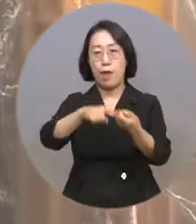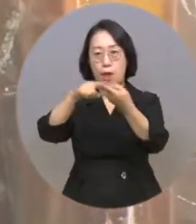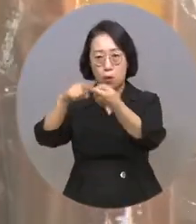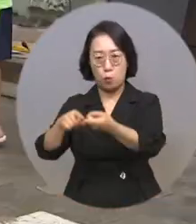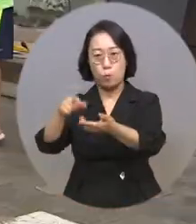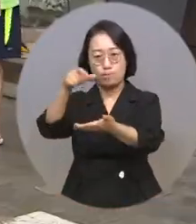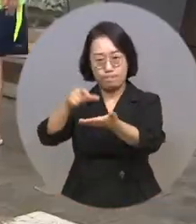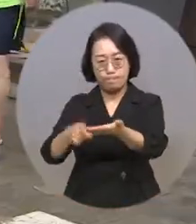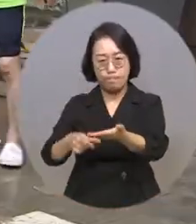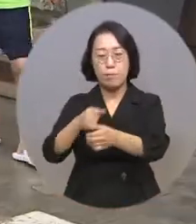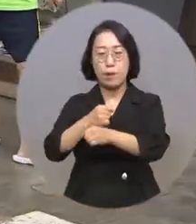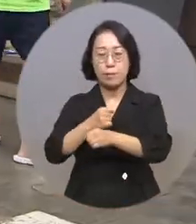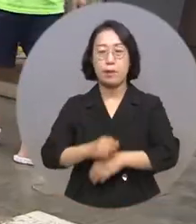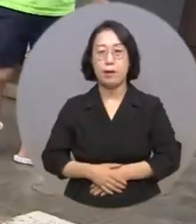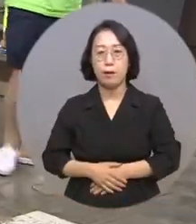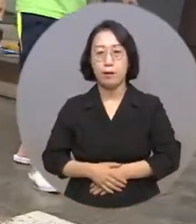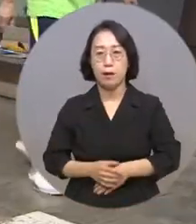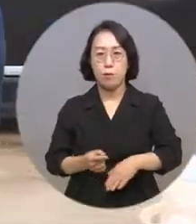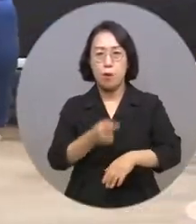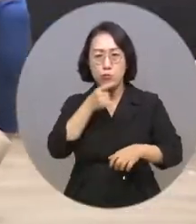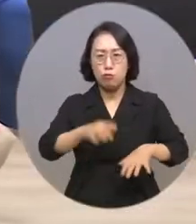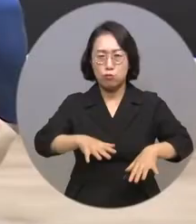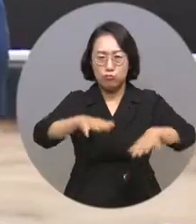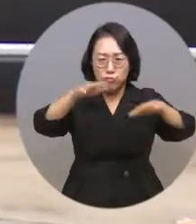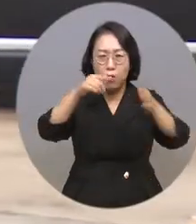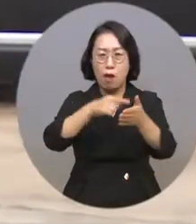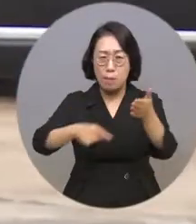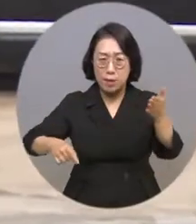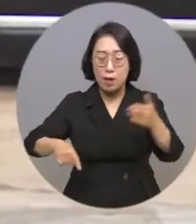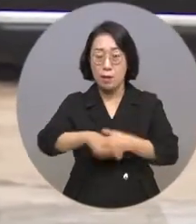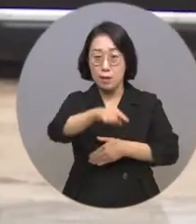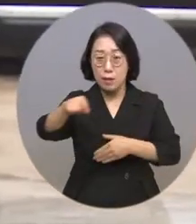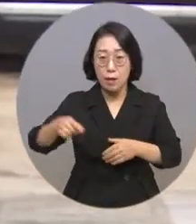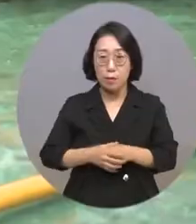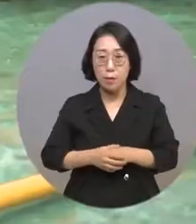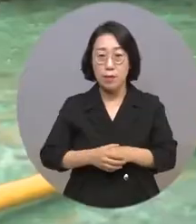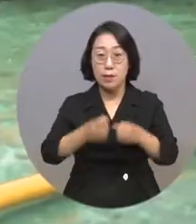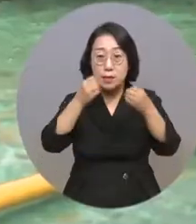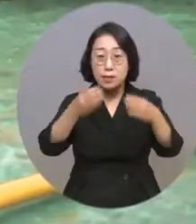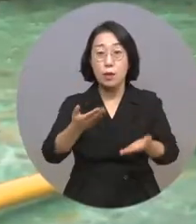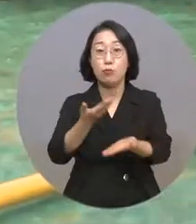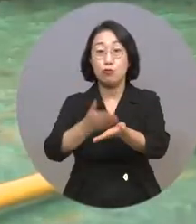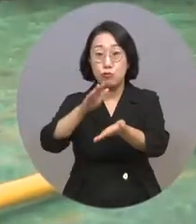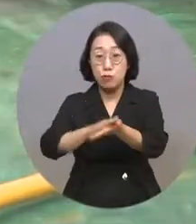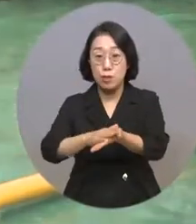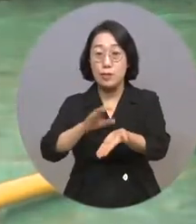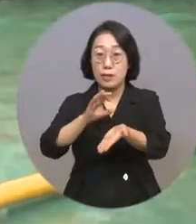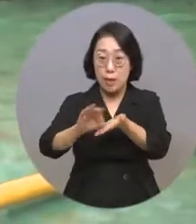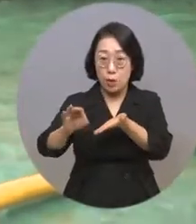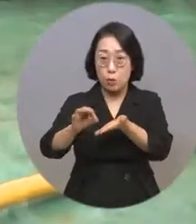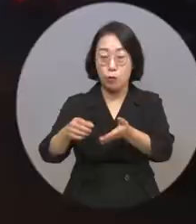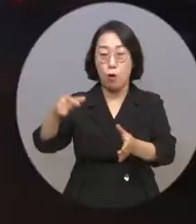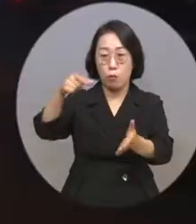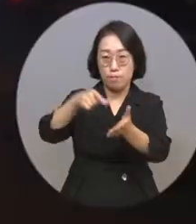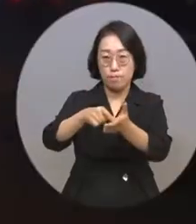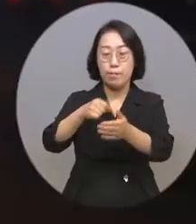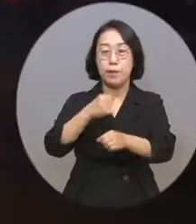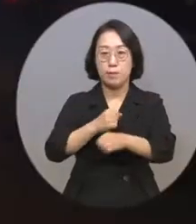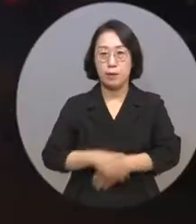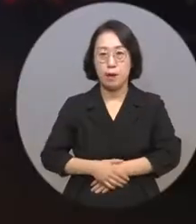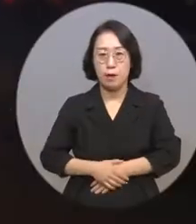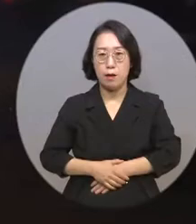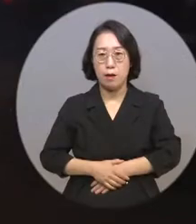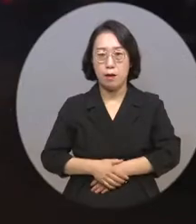화답했습니다. 이 밖에도 수해 대책과 관련해 대심도 빗물터널 설계비를 반영하기로 했습니다. 이번